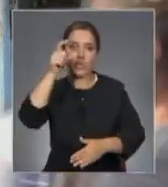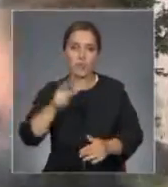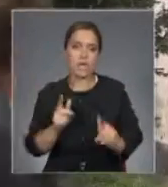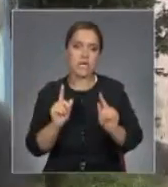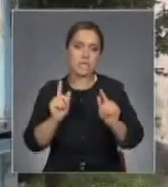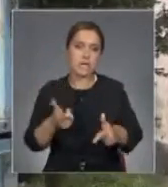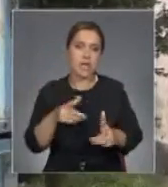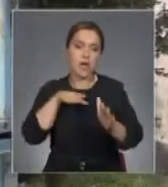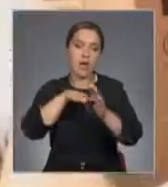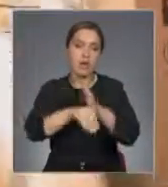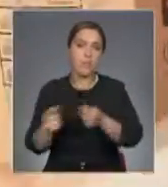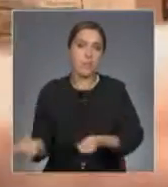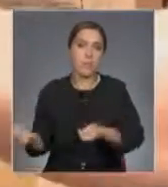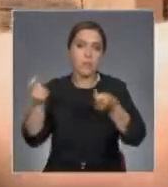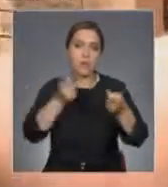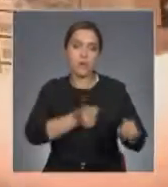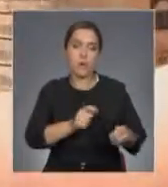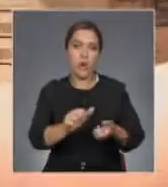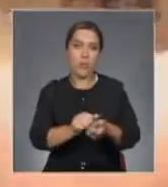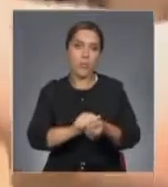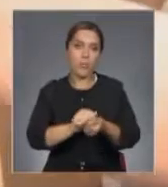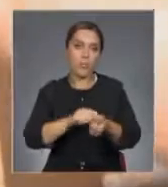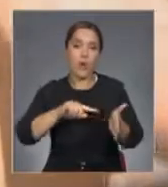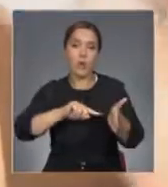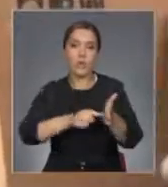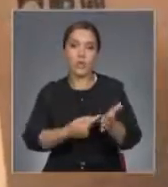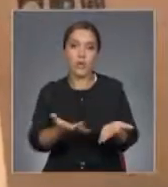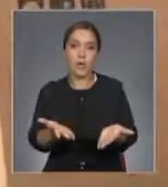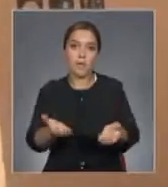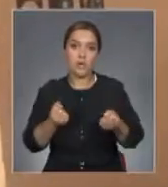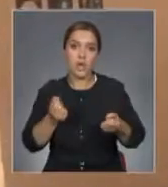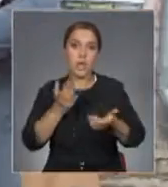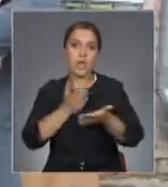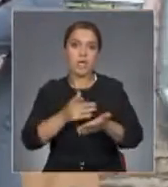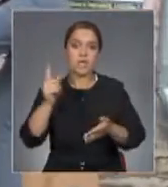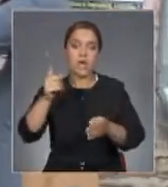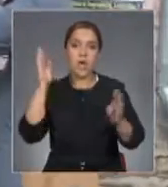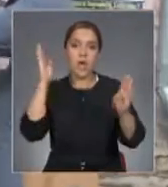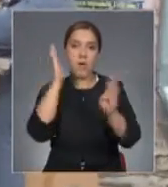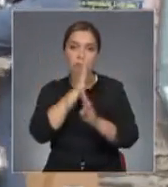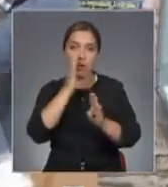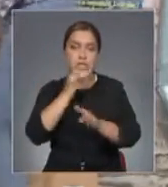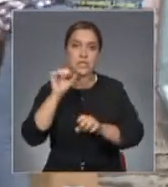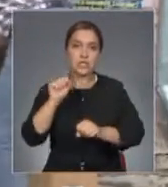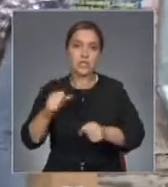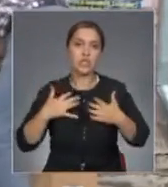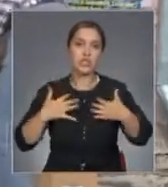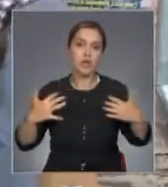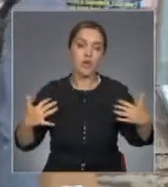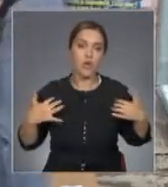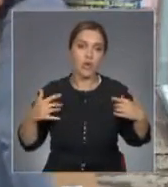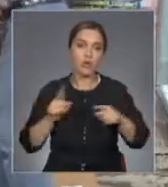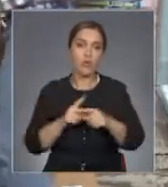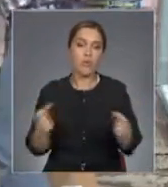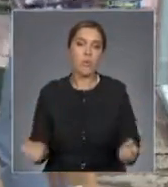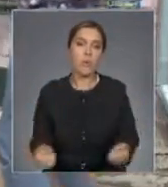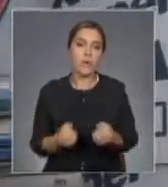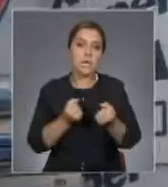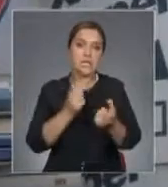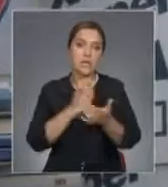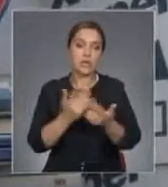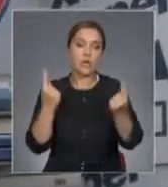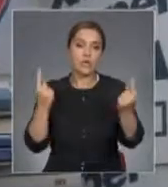людей, которые приносят макулатуру в пункты приема. Благородный почин экологов и защитников животных поддержали многие